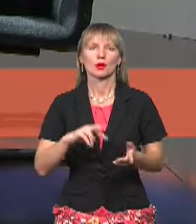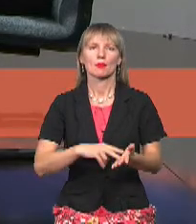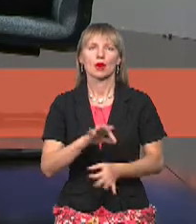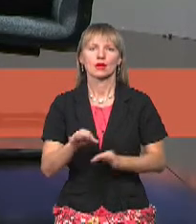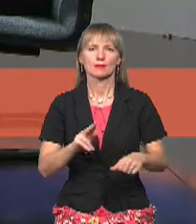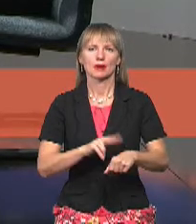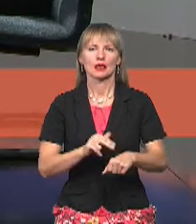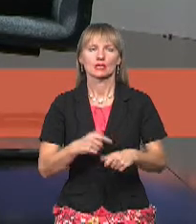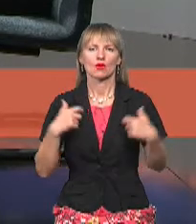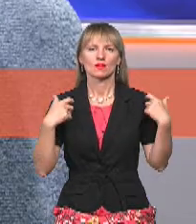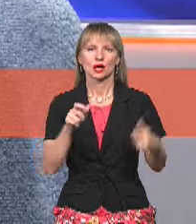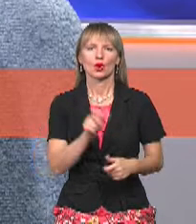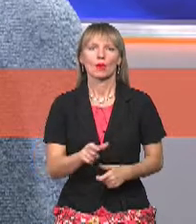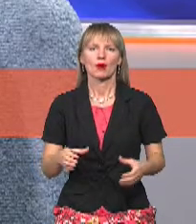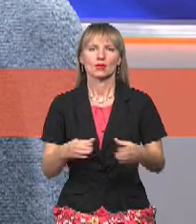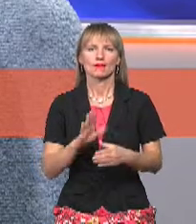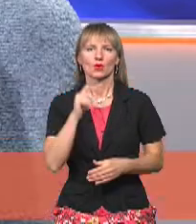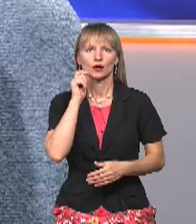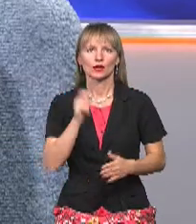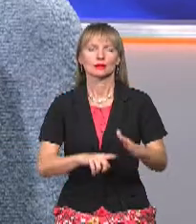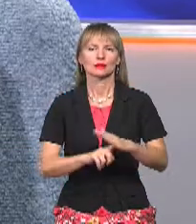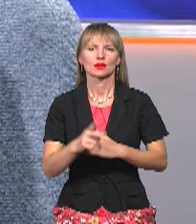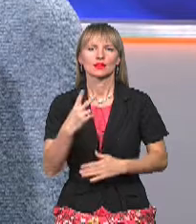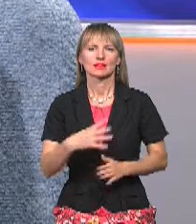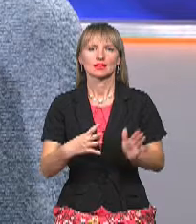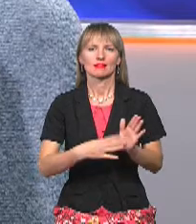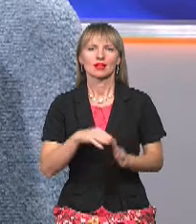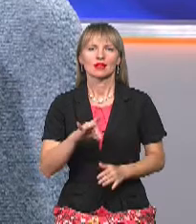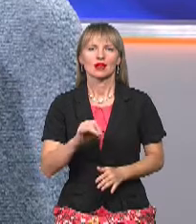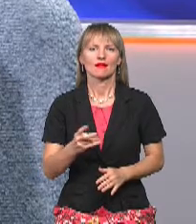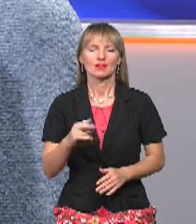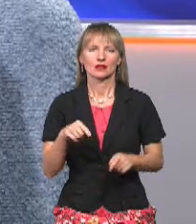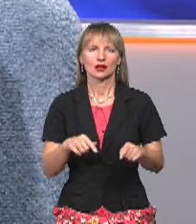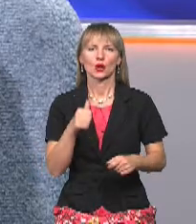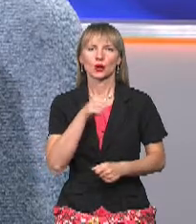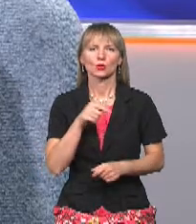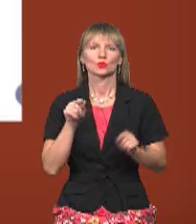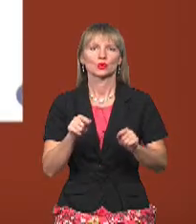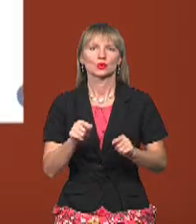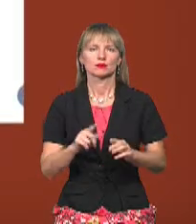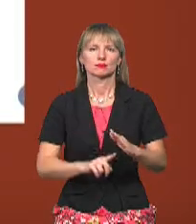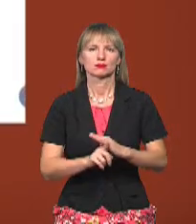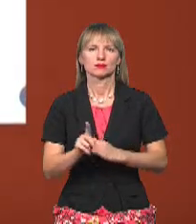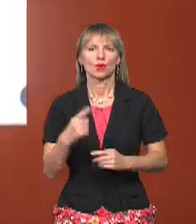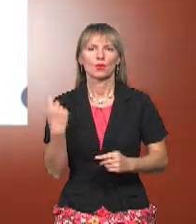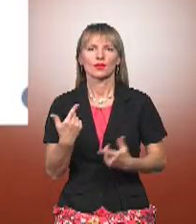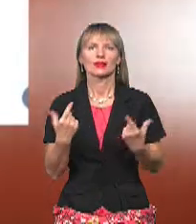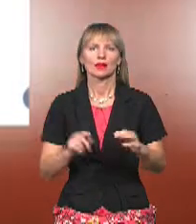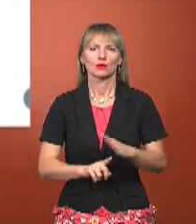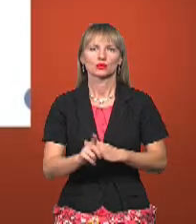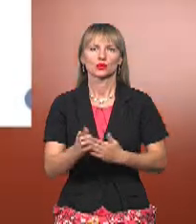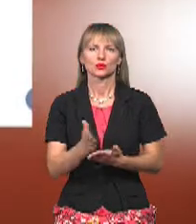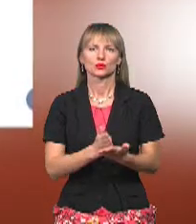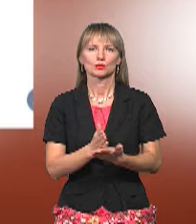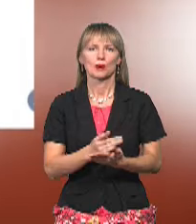проєкт «Поліцейський офіцер громади» в Україні запустили 29 травня цього року. Тоді пілотною областю, де почали